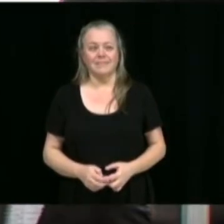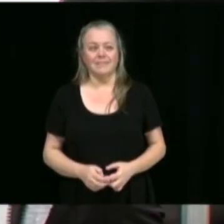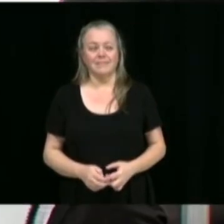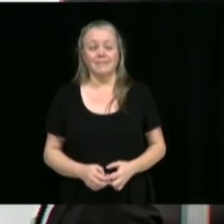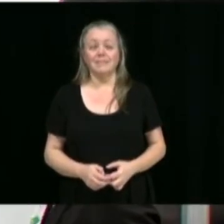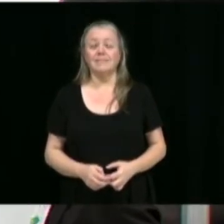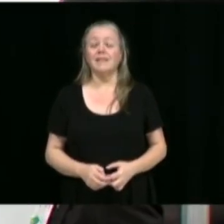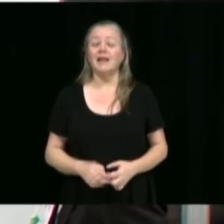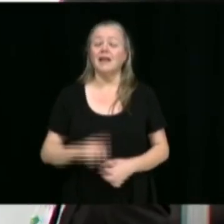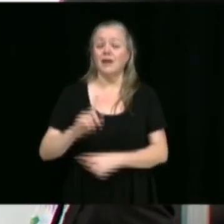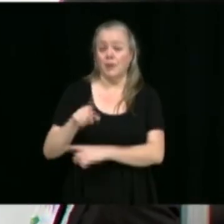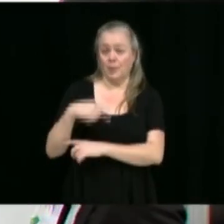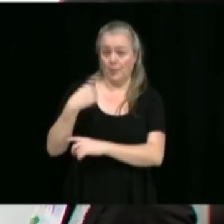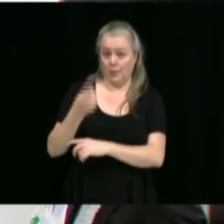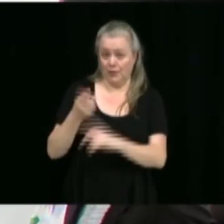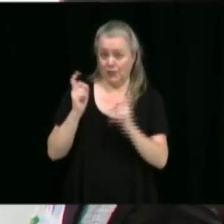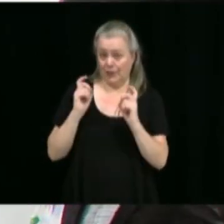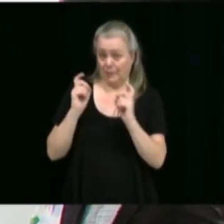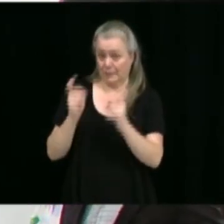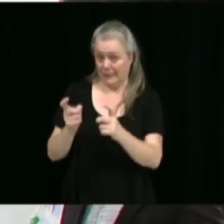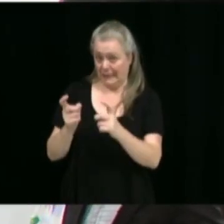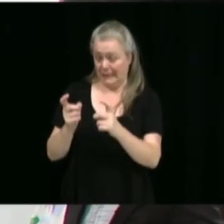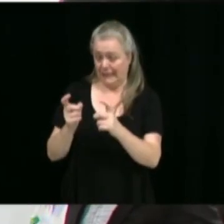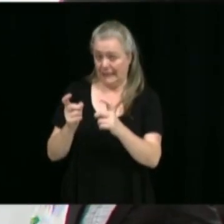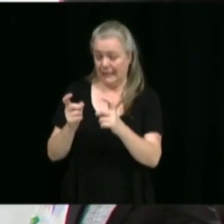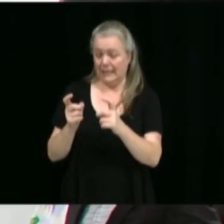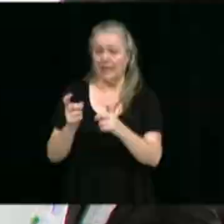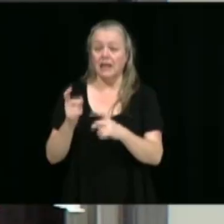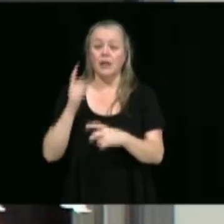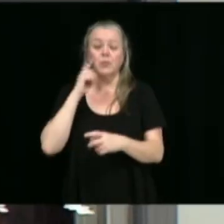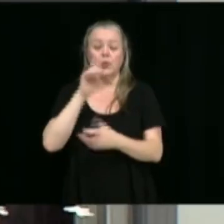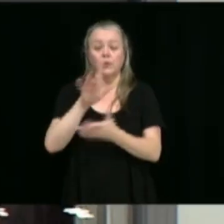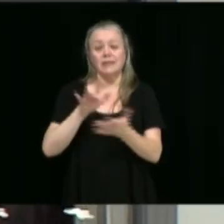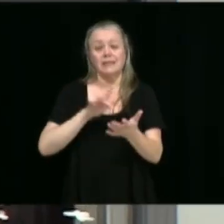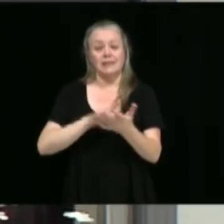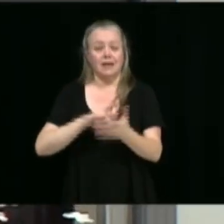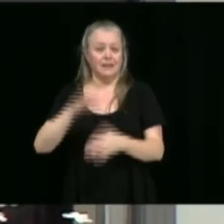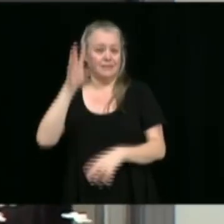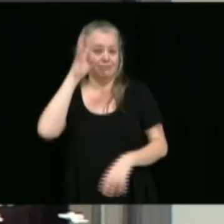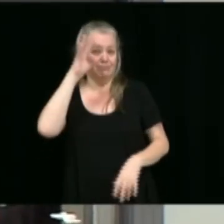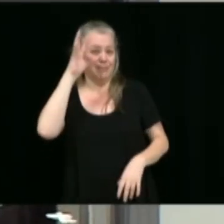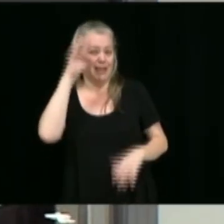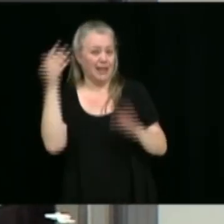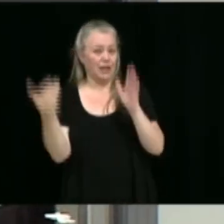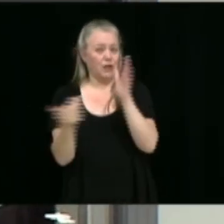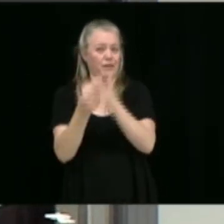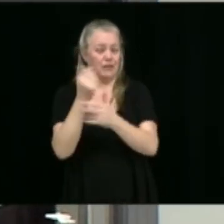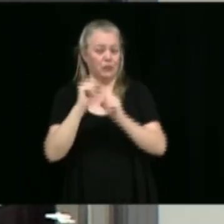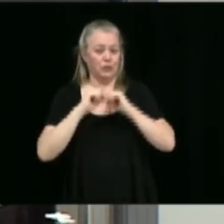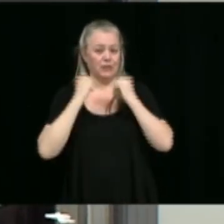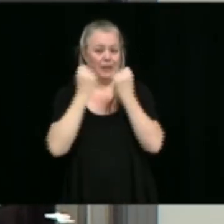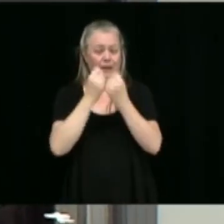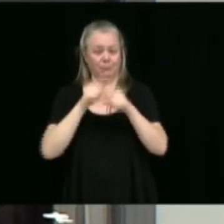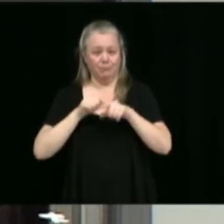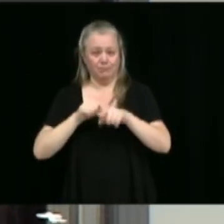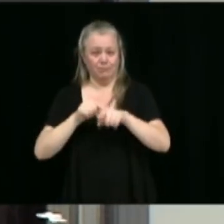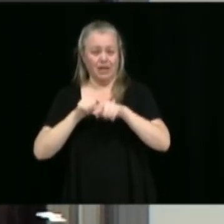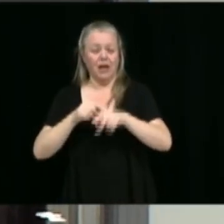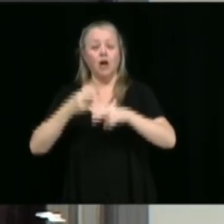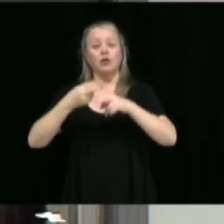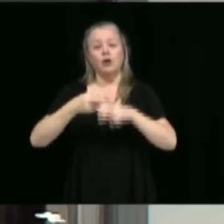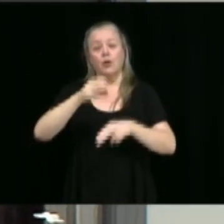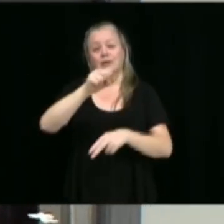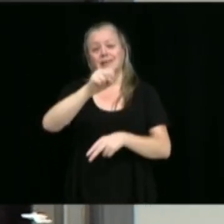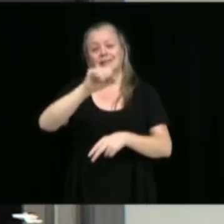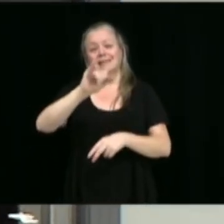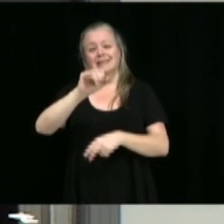Le prochain prix, la prochaine mention spéciale est faite au Centre d'innovation sociale en agriculture, qu'on appelle affectueusement le CISA chez